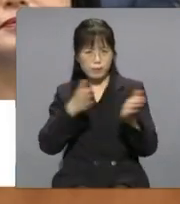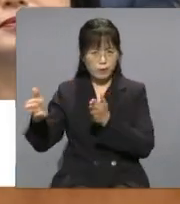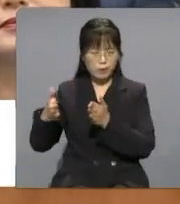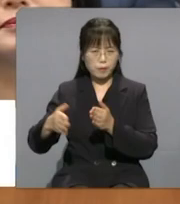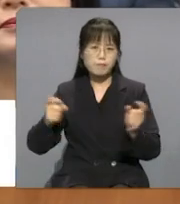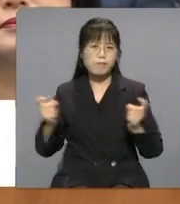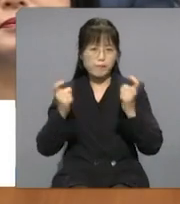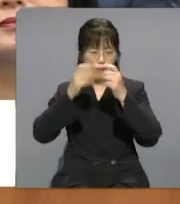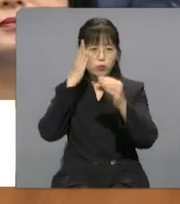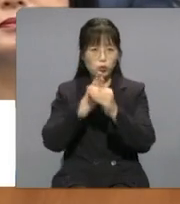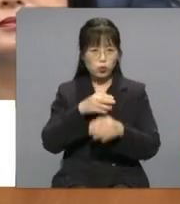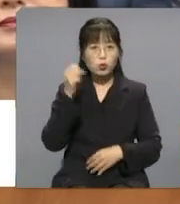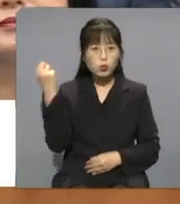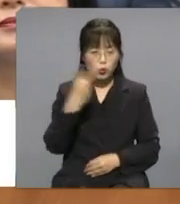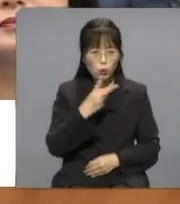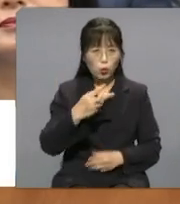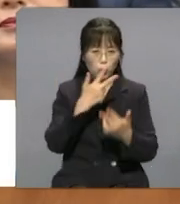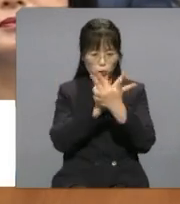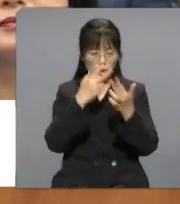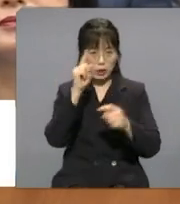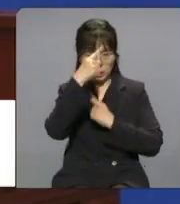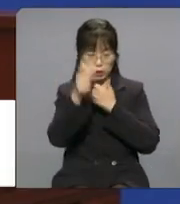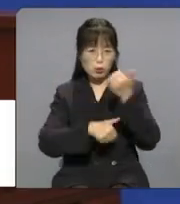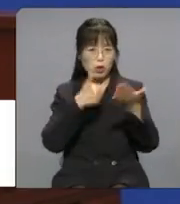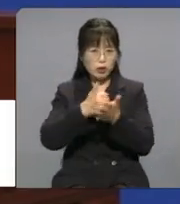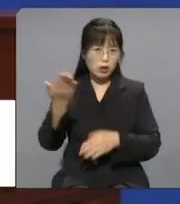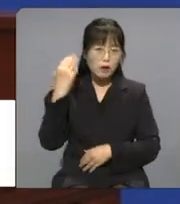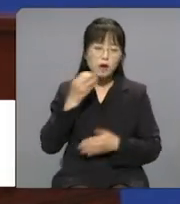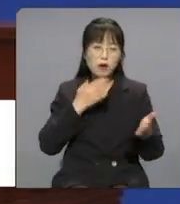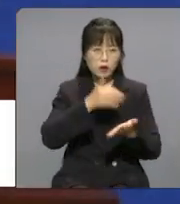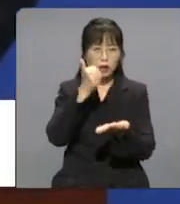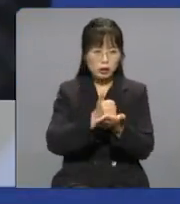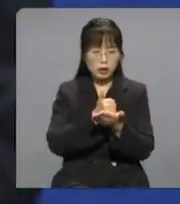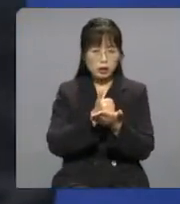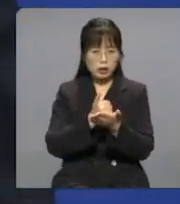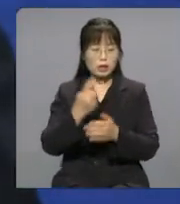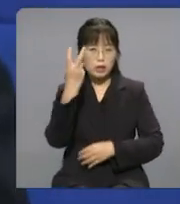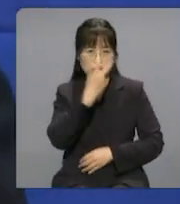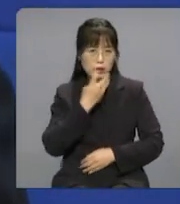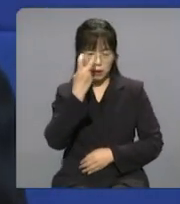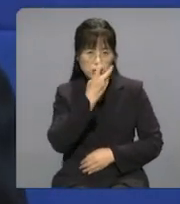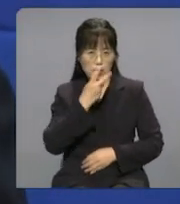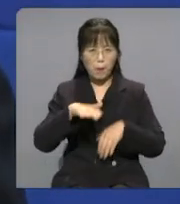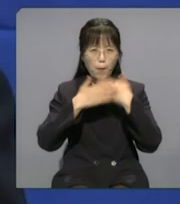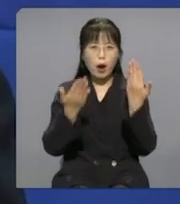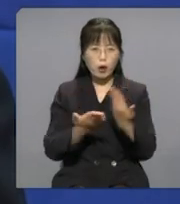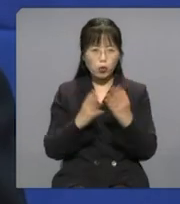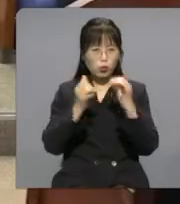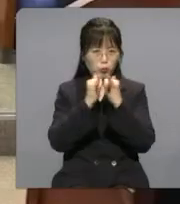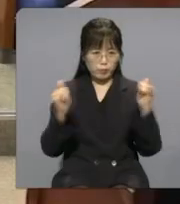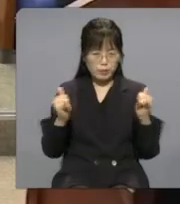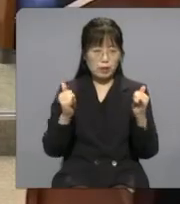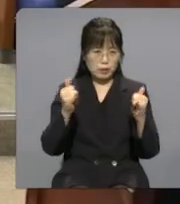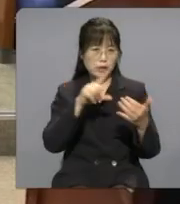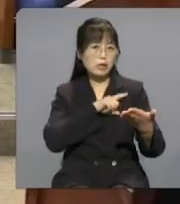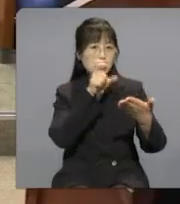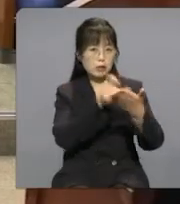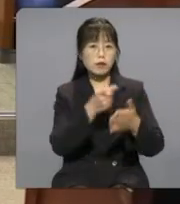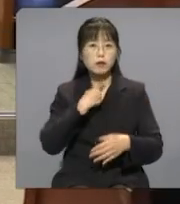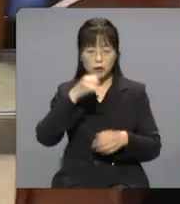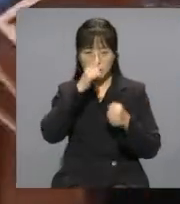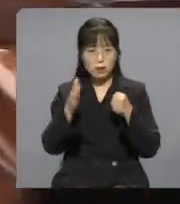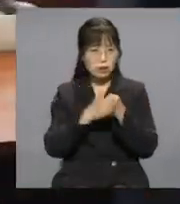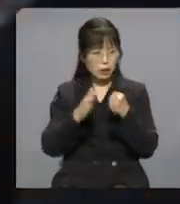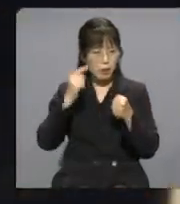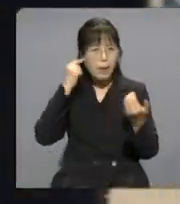앞세우고 있습니다 여기에이 위원장이 과거 경기도지사 이재명 지키기 범국민대책위에 이름을 올린 적도 있어